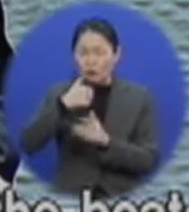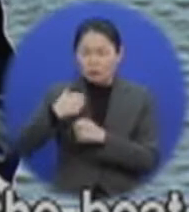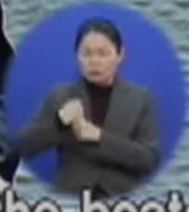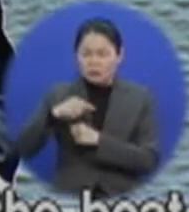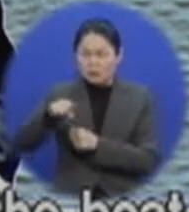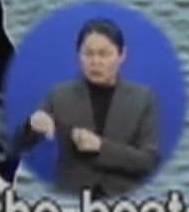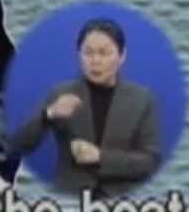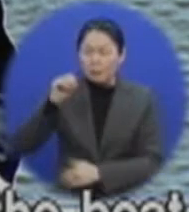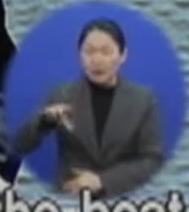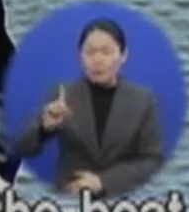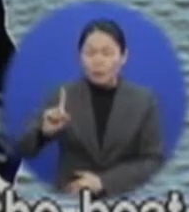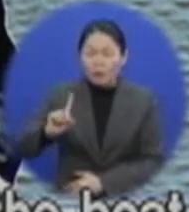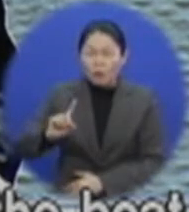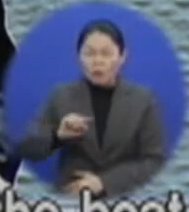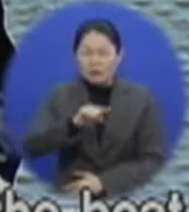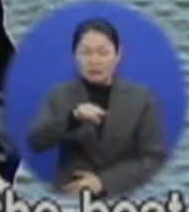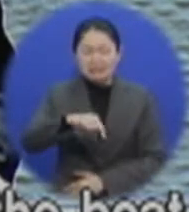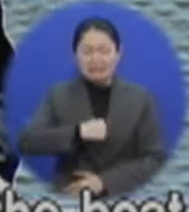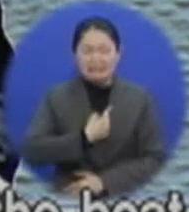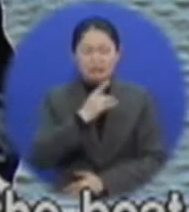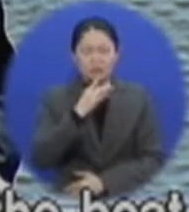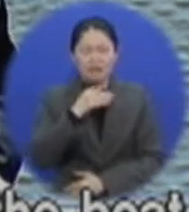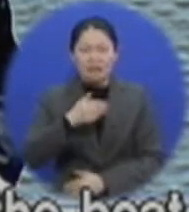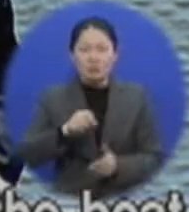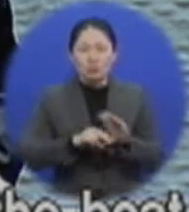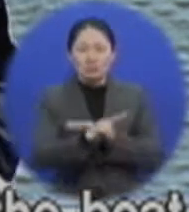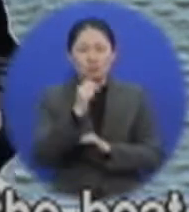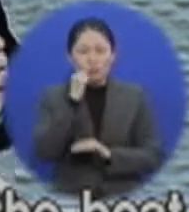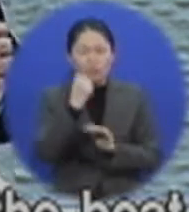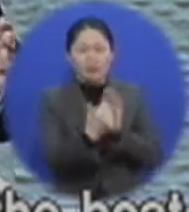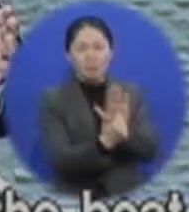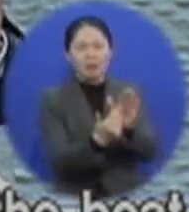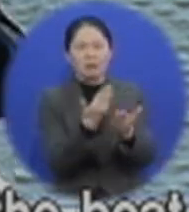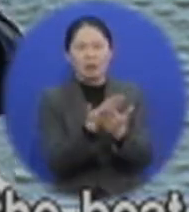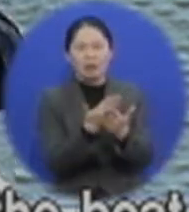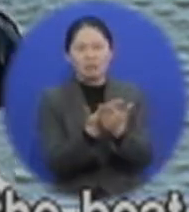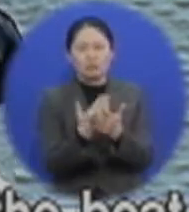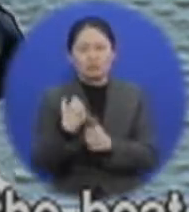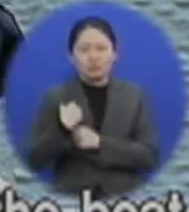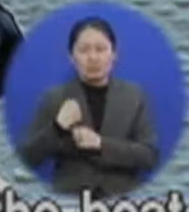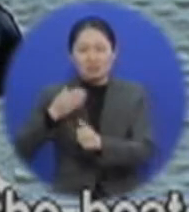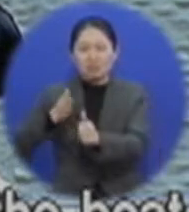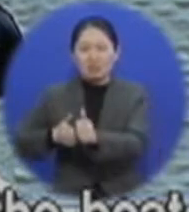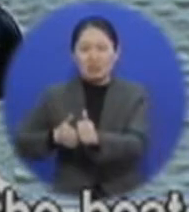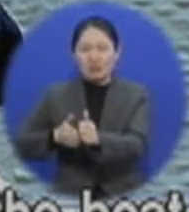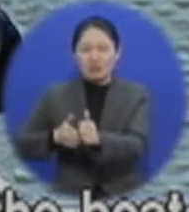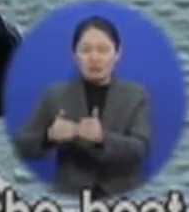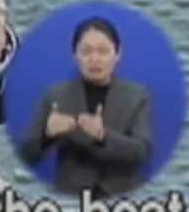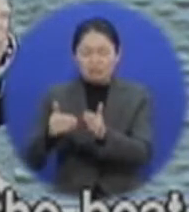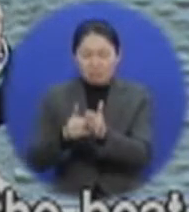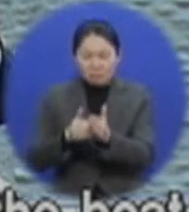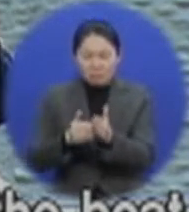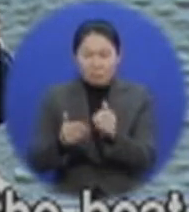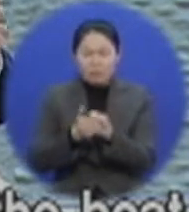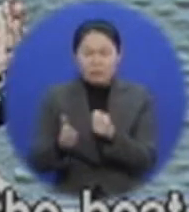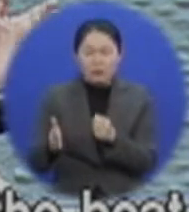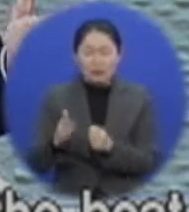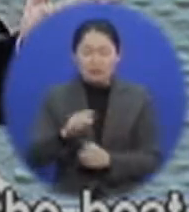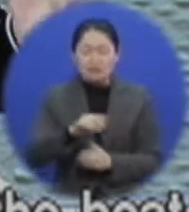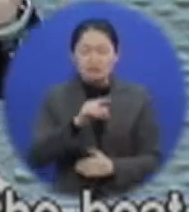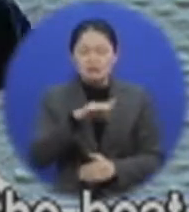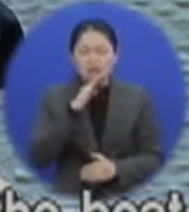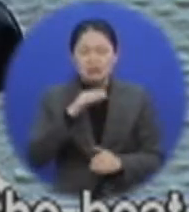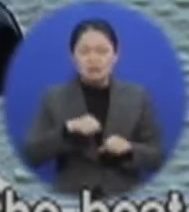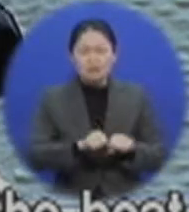도망가지 못하게 마그 시라고 그래서 그 선원들이 아 도망가지 못하고 어